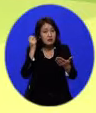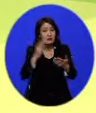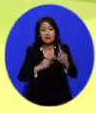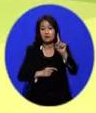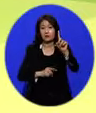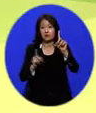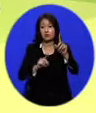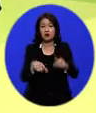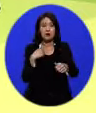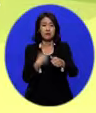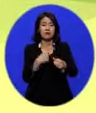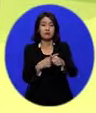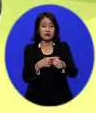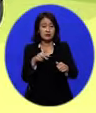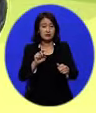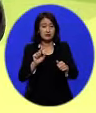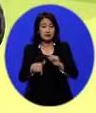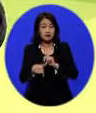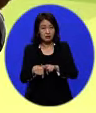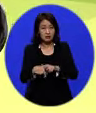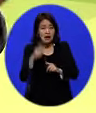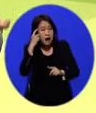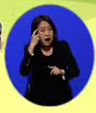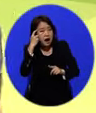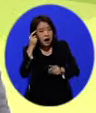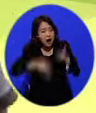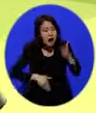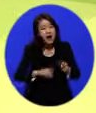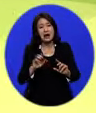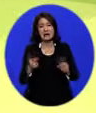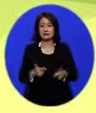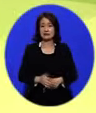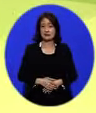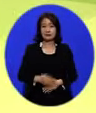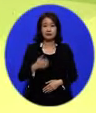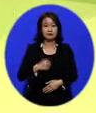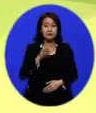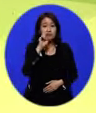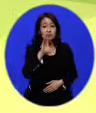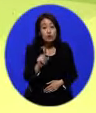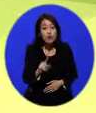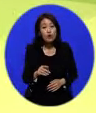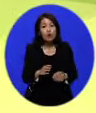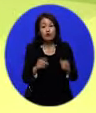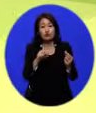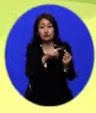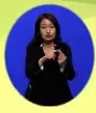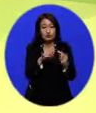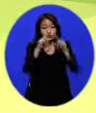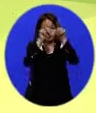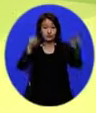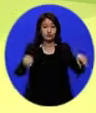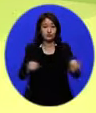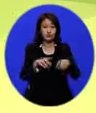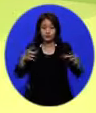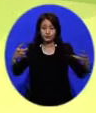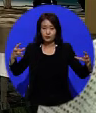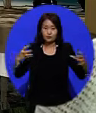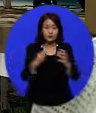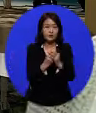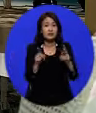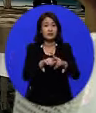말하면 비판적 사고를요. 거기서 놓질 않아요. 그러면 우리가 말하는 국어의 지문 하나 있죠.